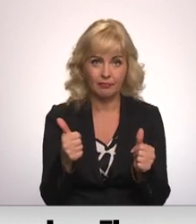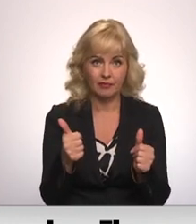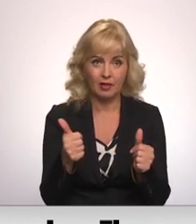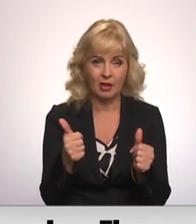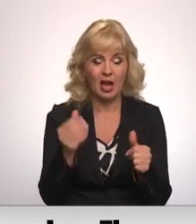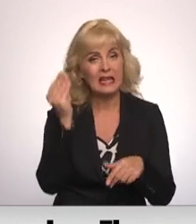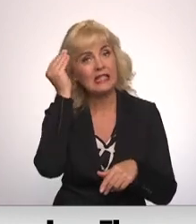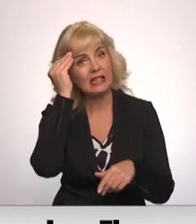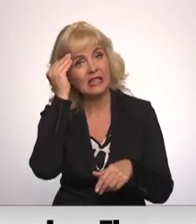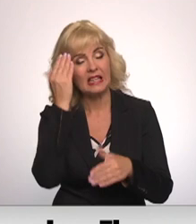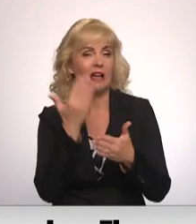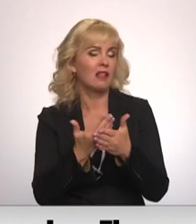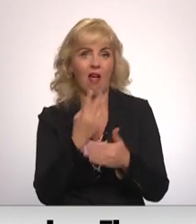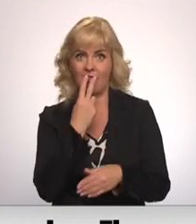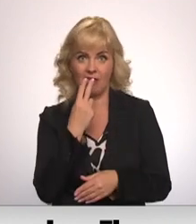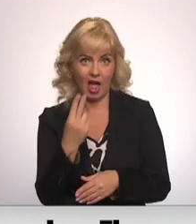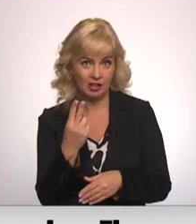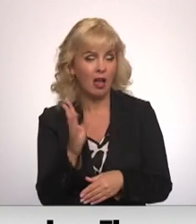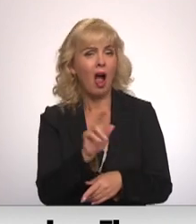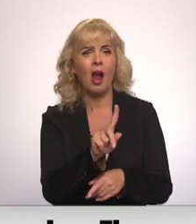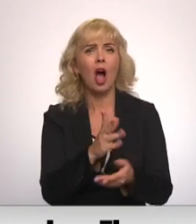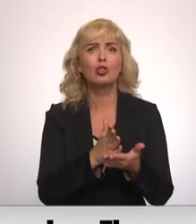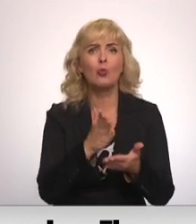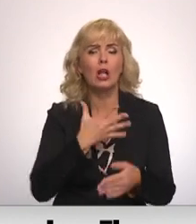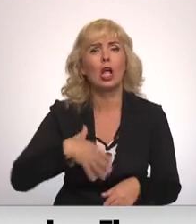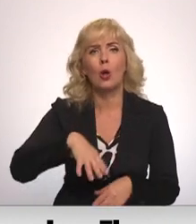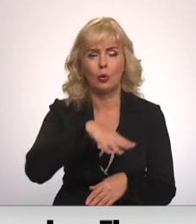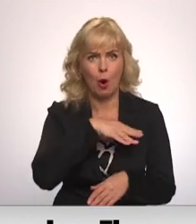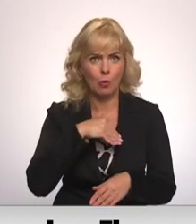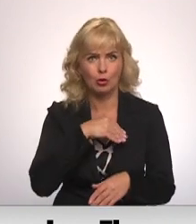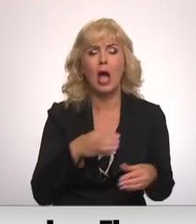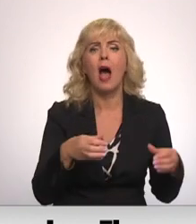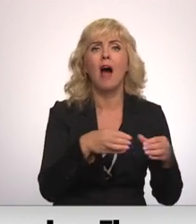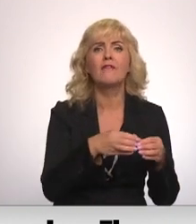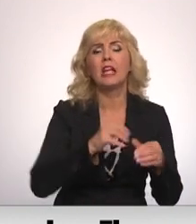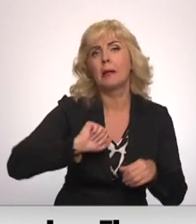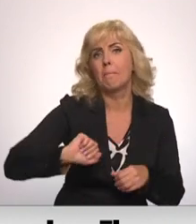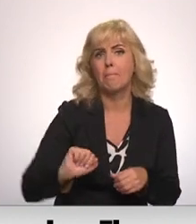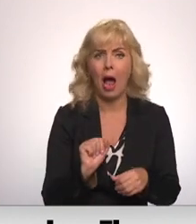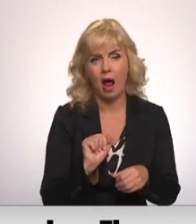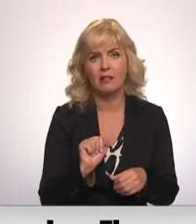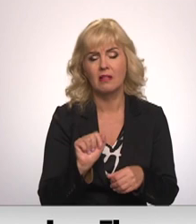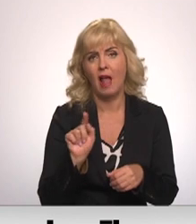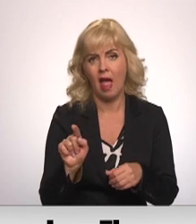izlikties neredzam par to, kas notiek ar kādu no mūsu apvienības partneriem.